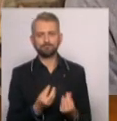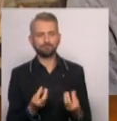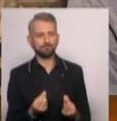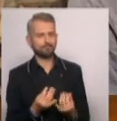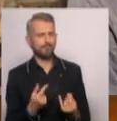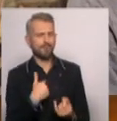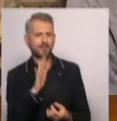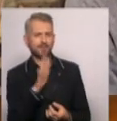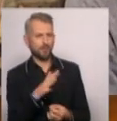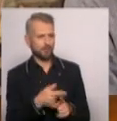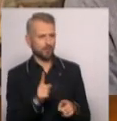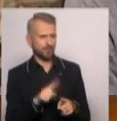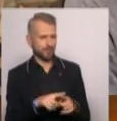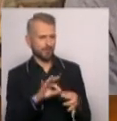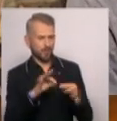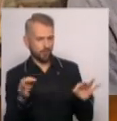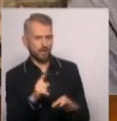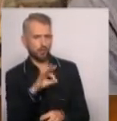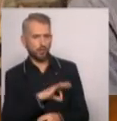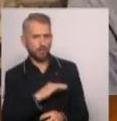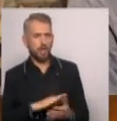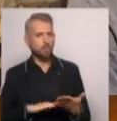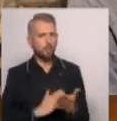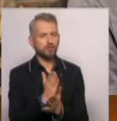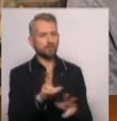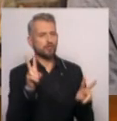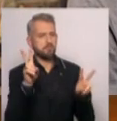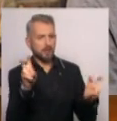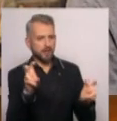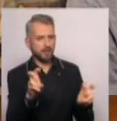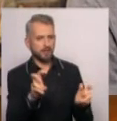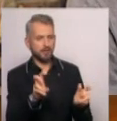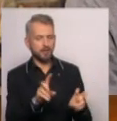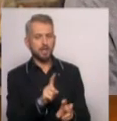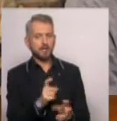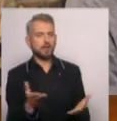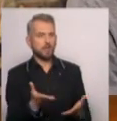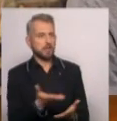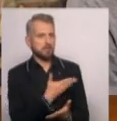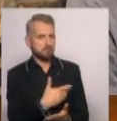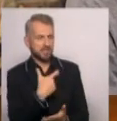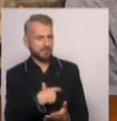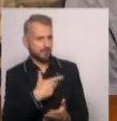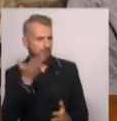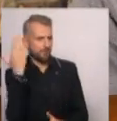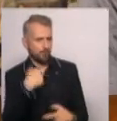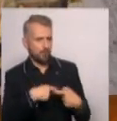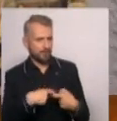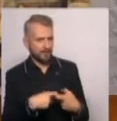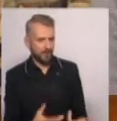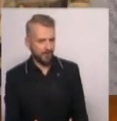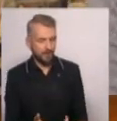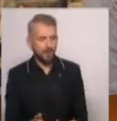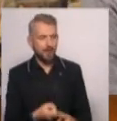я не люблю цей вислів, але використаю його, політичний бренд, з яким ми себе вже тривалий час ідентифікували.